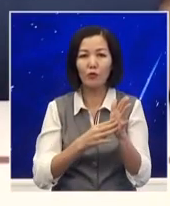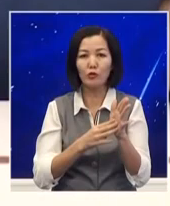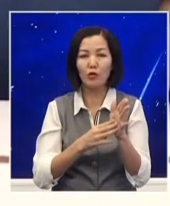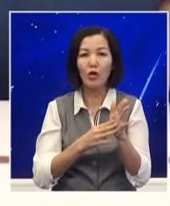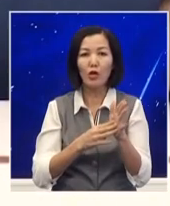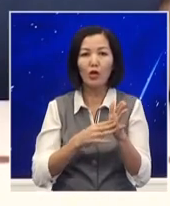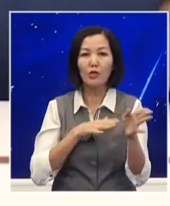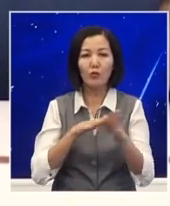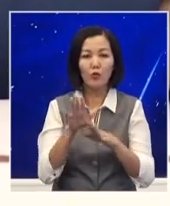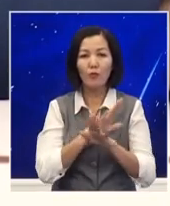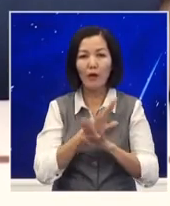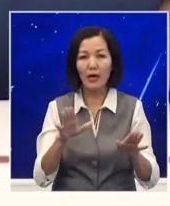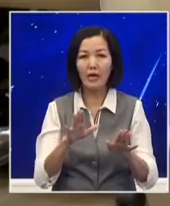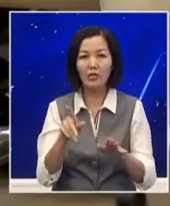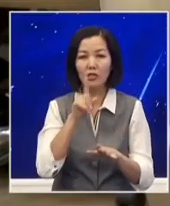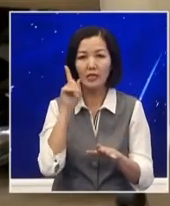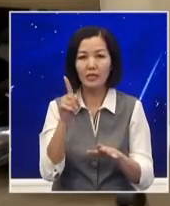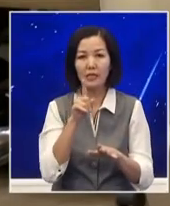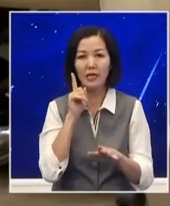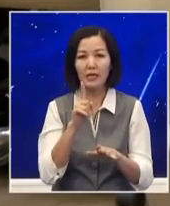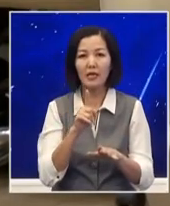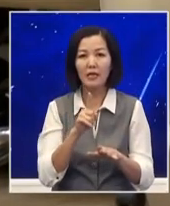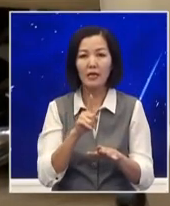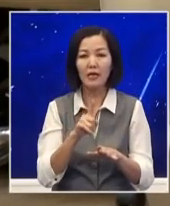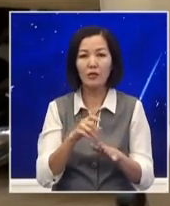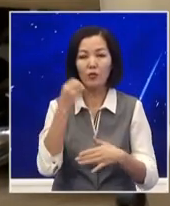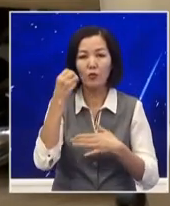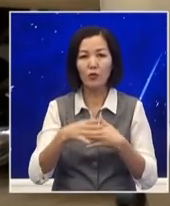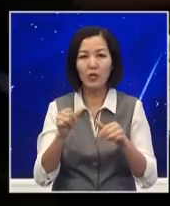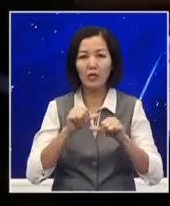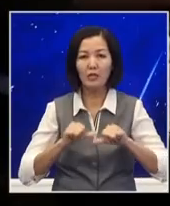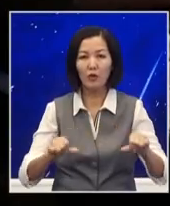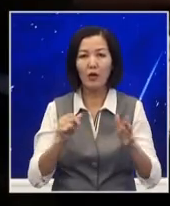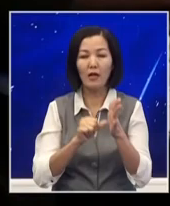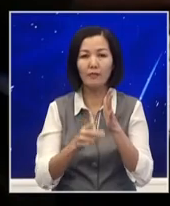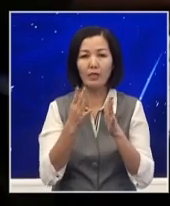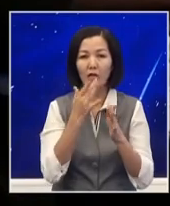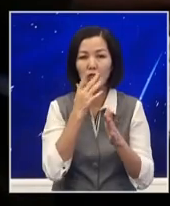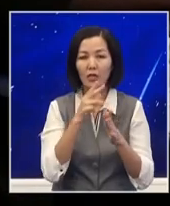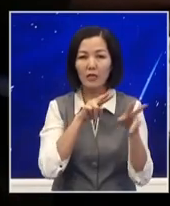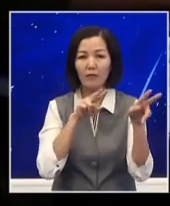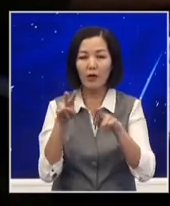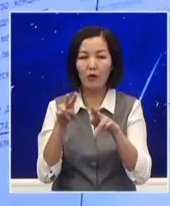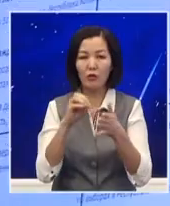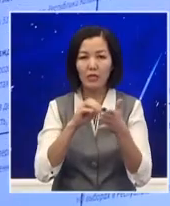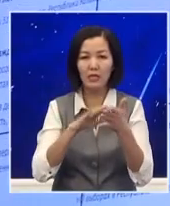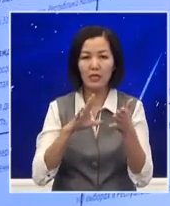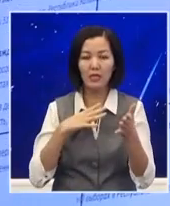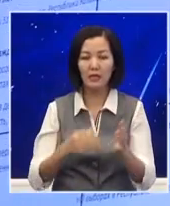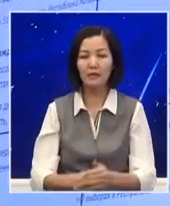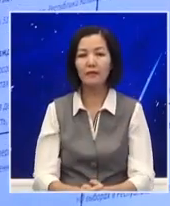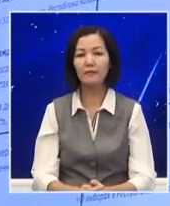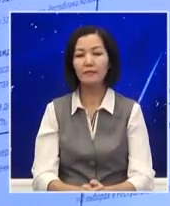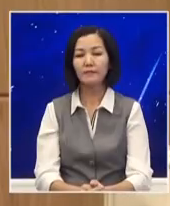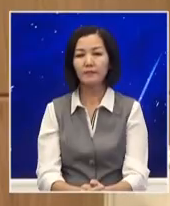29-ға толмаған жастар. Сонымен қатар орталық сайлау комиссиясы 68 шетелдік байқаушыларды тіркеді.